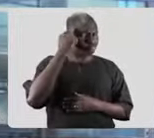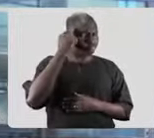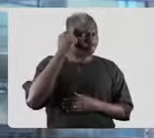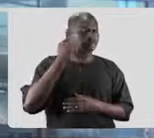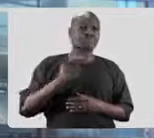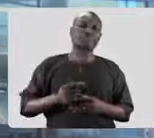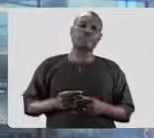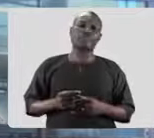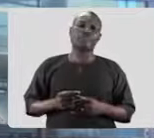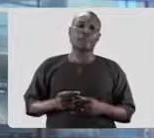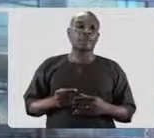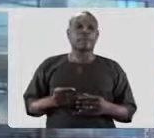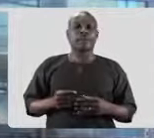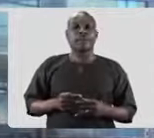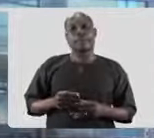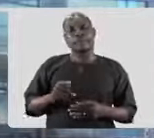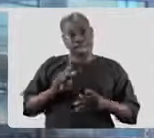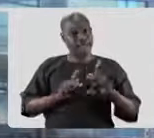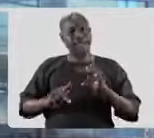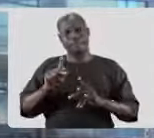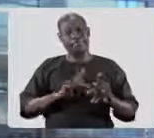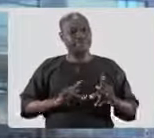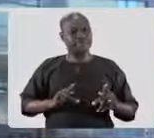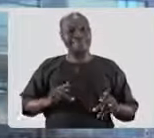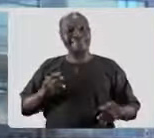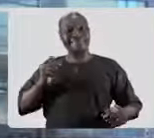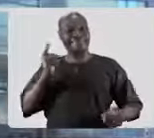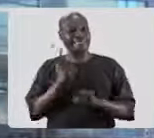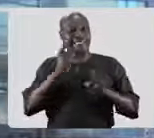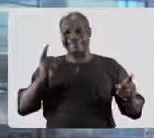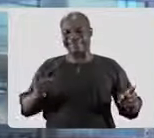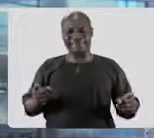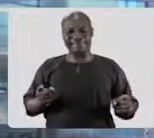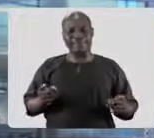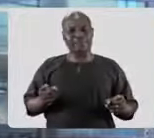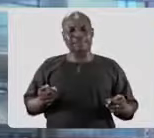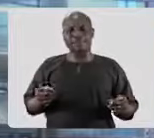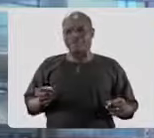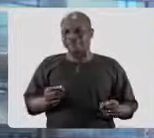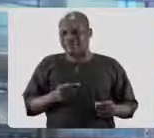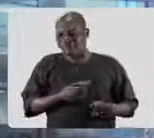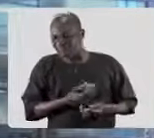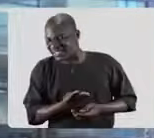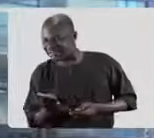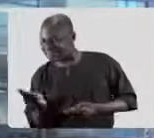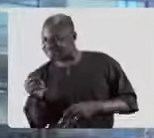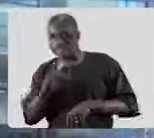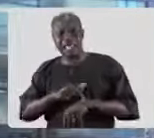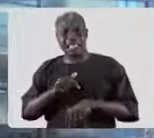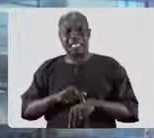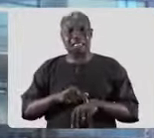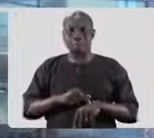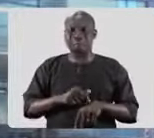se human beings are just fragile. Ya ya enkrofoa